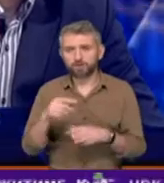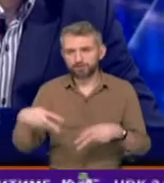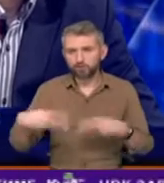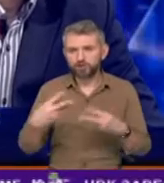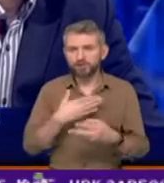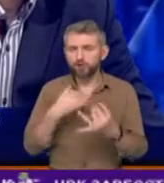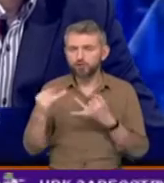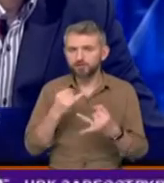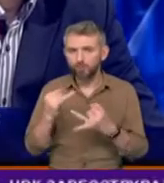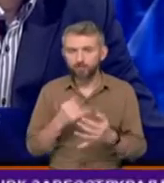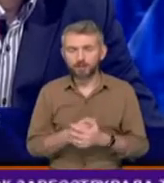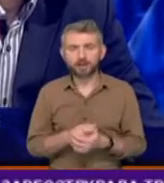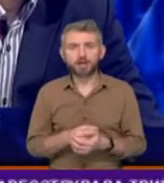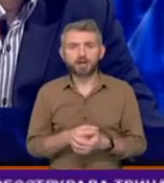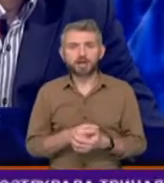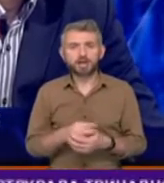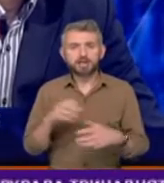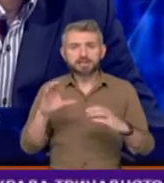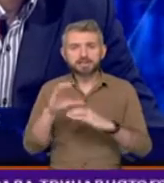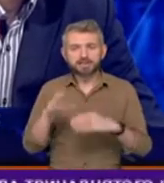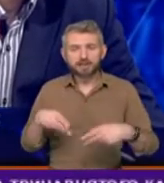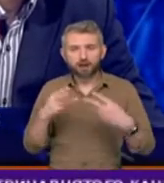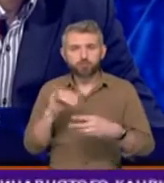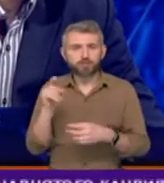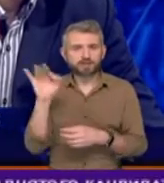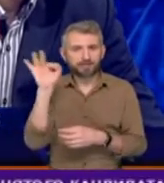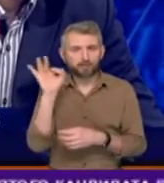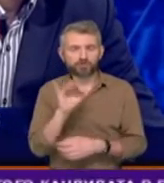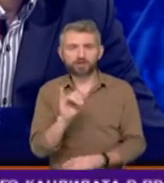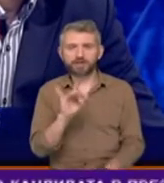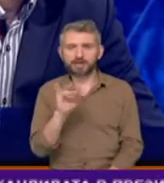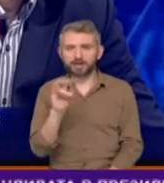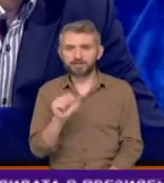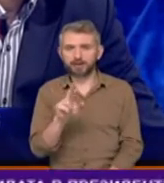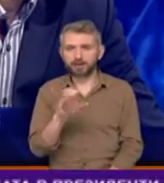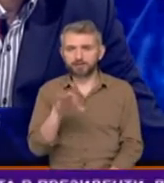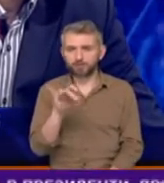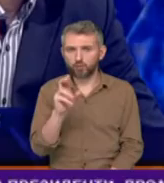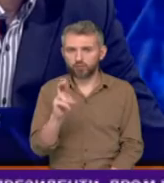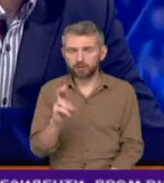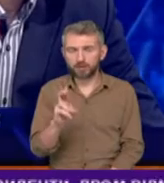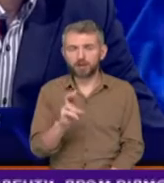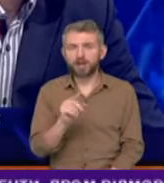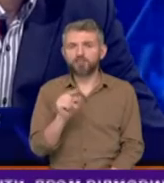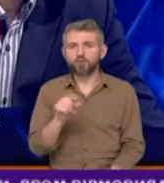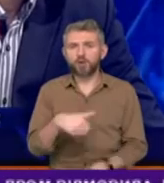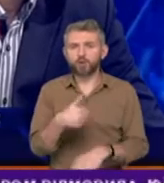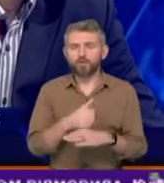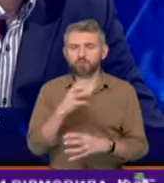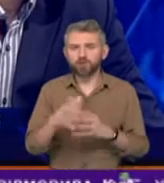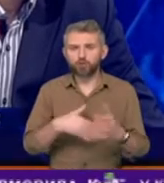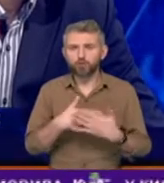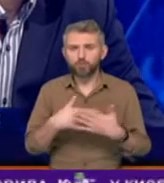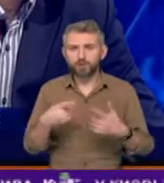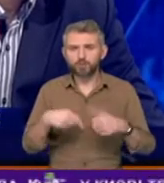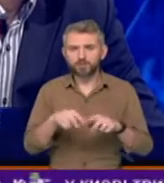нашої розмови. Я нагадаю, що скайпом із Німеччини Ірина Яструб з нами якраз була в цей момент. Вона голова Міжнародної громадської